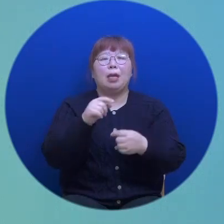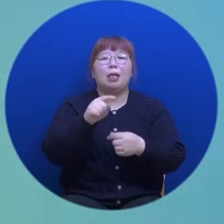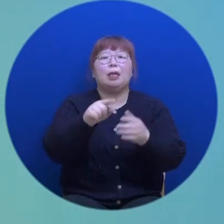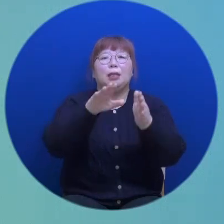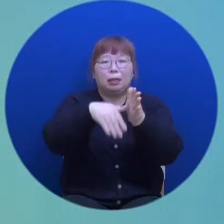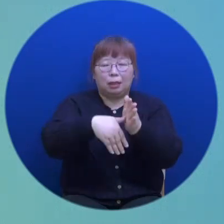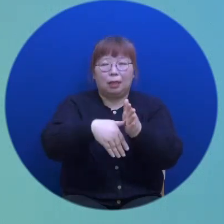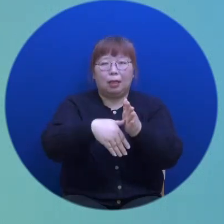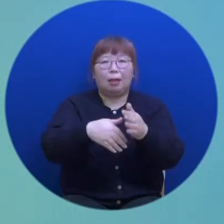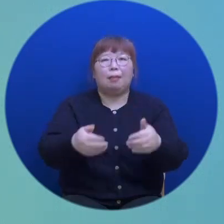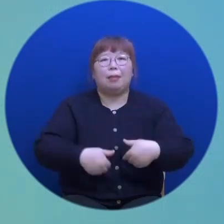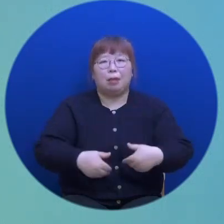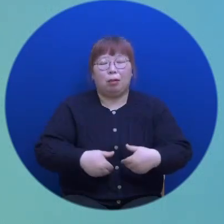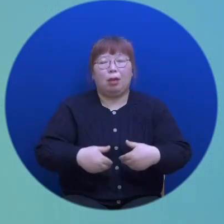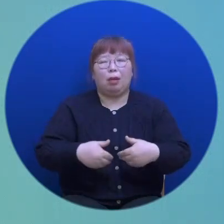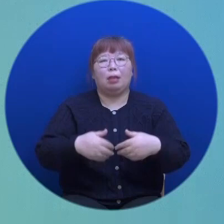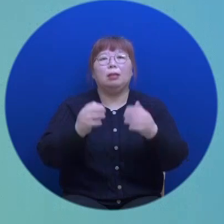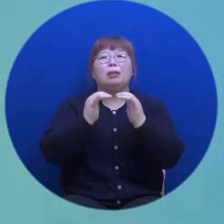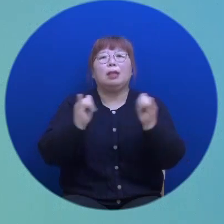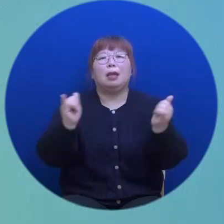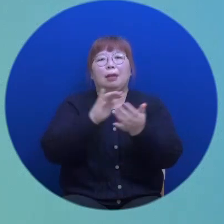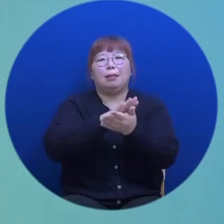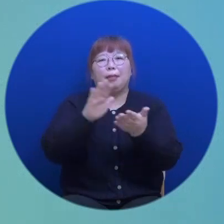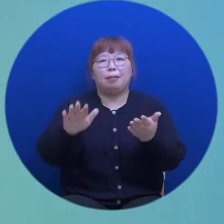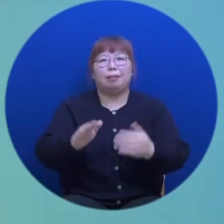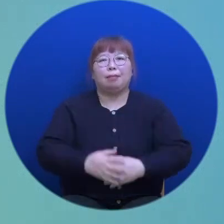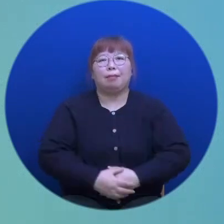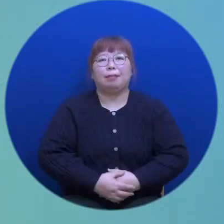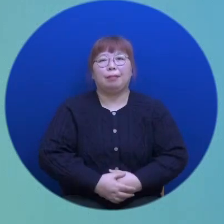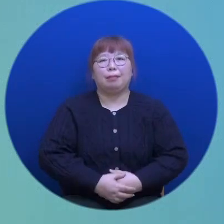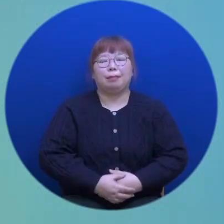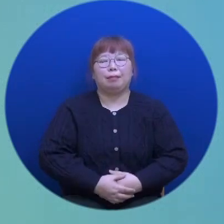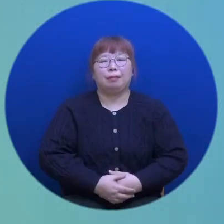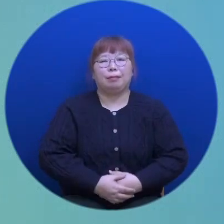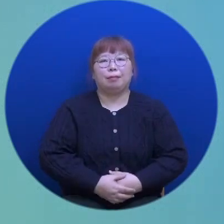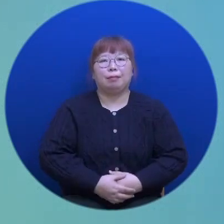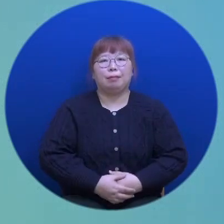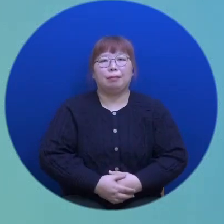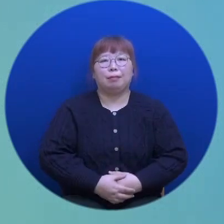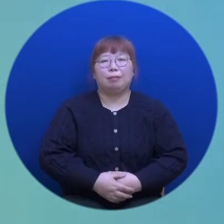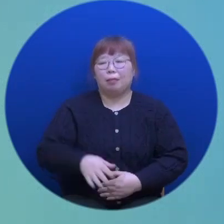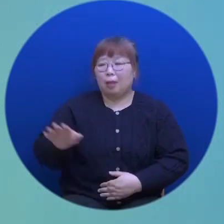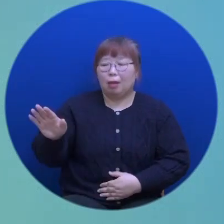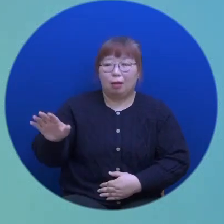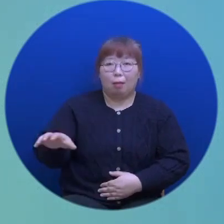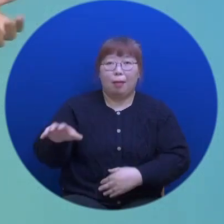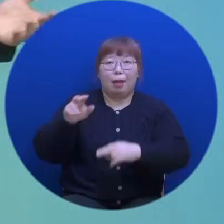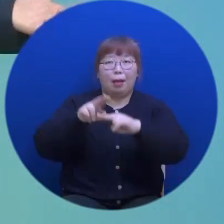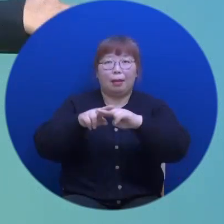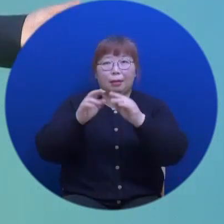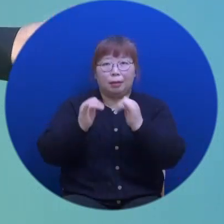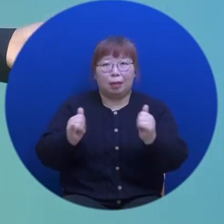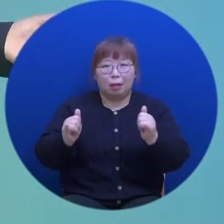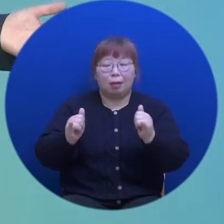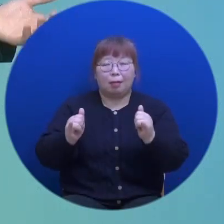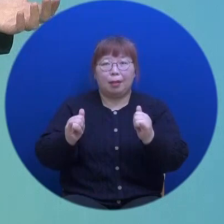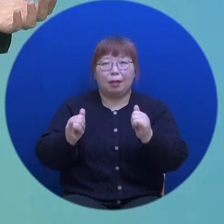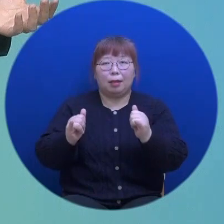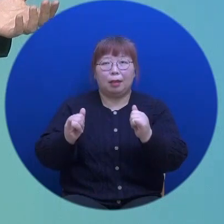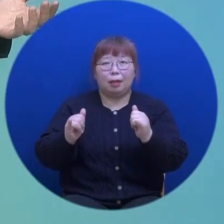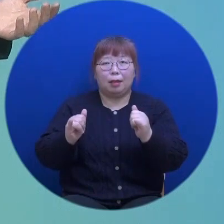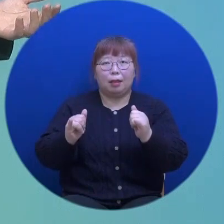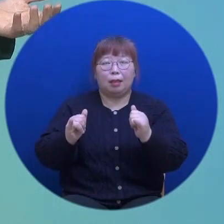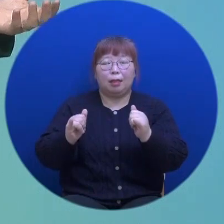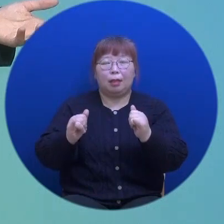시대에 필요한 사람들이기 때문입니다. 우리 옆에 계신 분들에게 이렇게 한번 고백해 봤으면